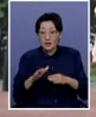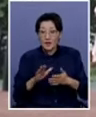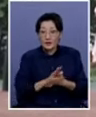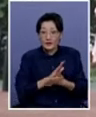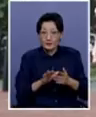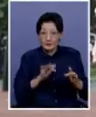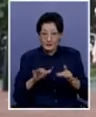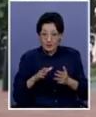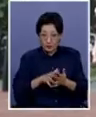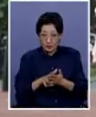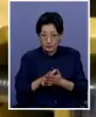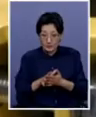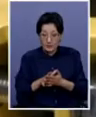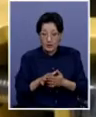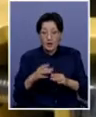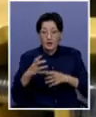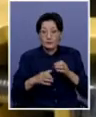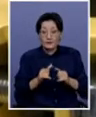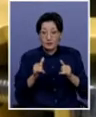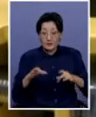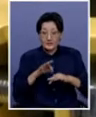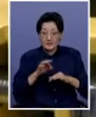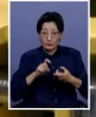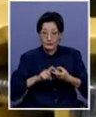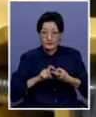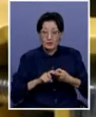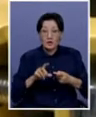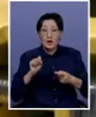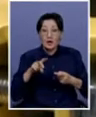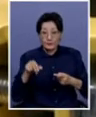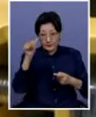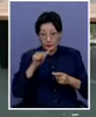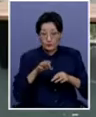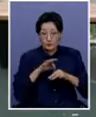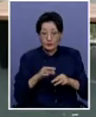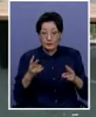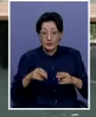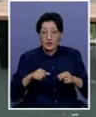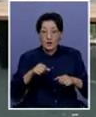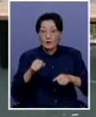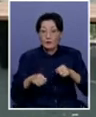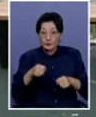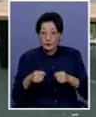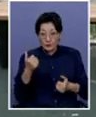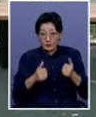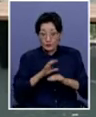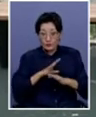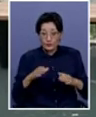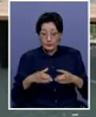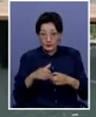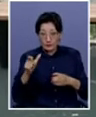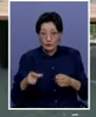қайырымдылық мақсаттарына жұмсайды. Биыл әлемді жайлаған індетке байланысты сәуір айында өтуге тиіс жүгіру сайысы болмаса да